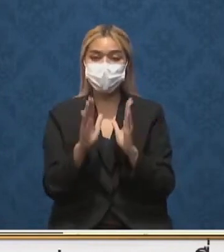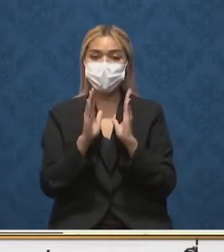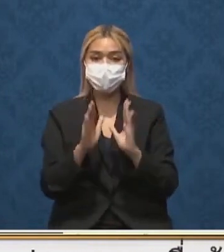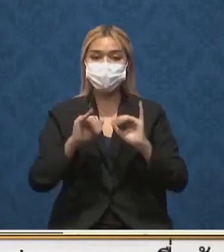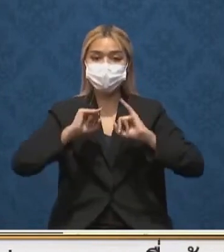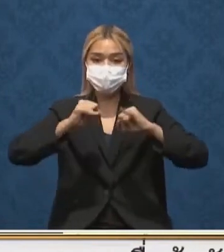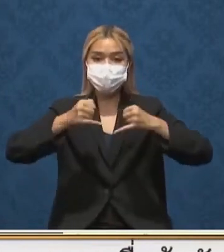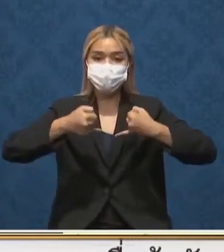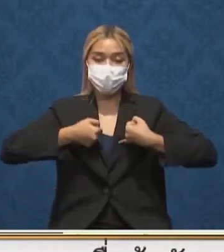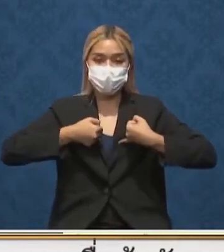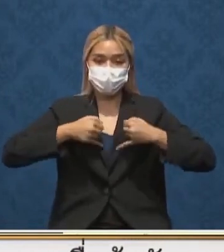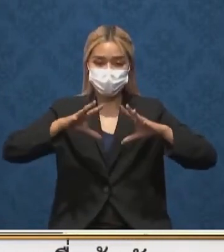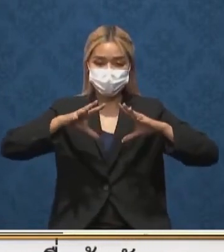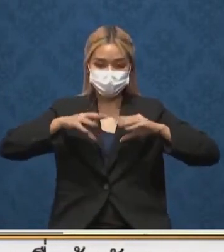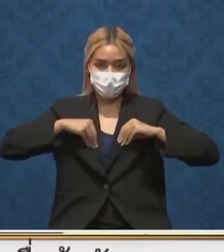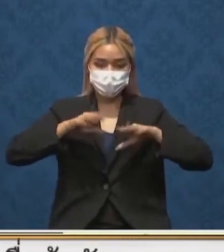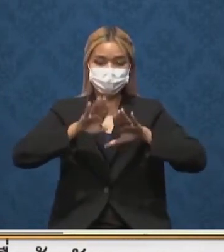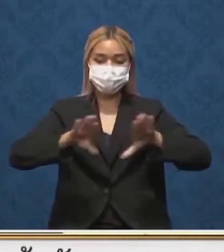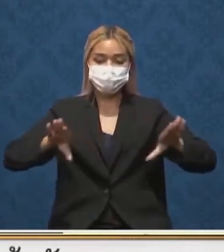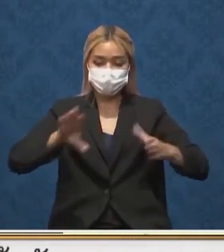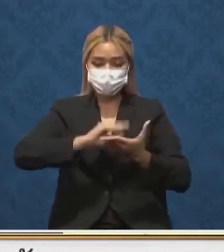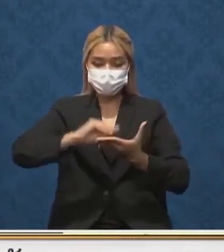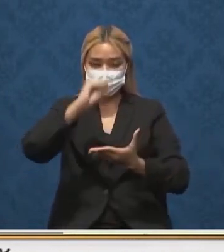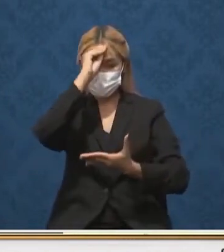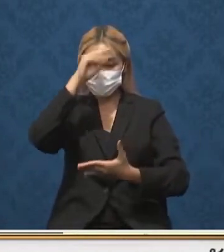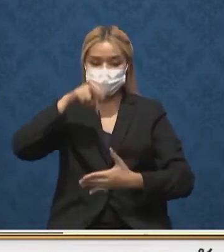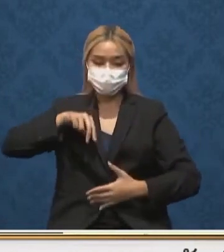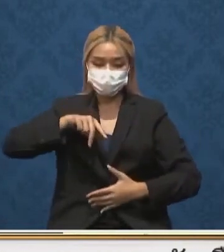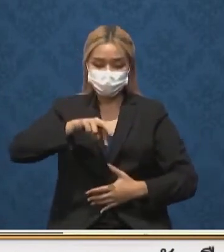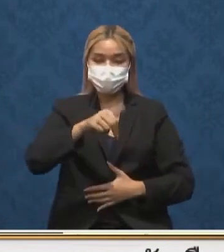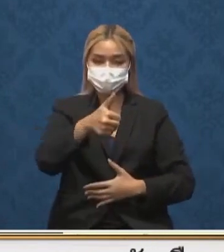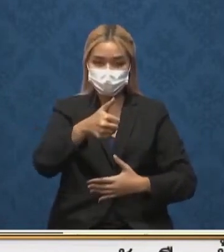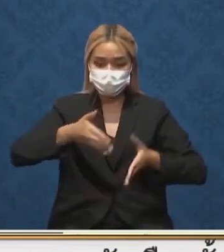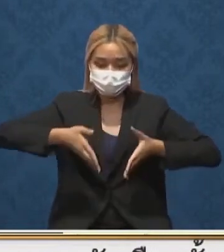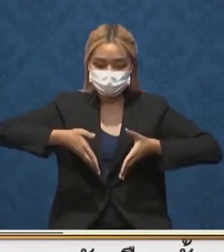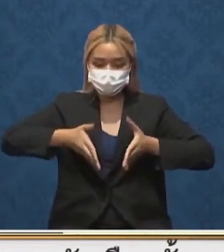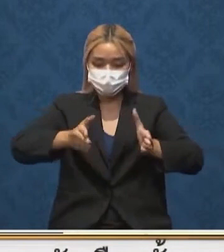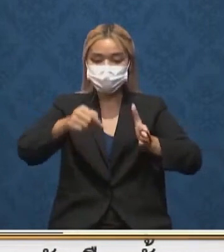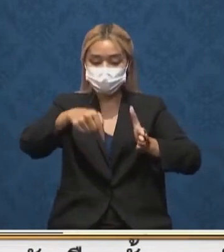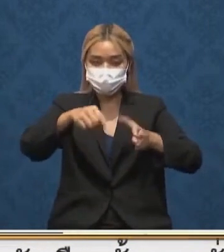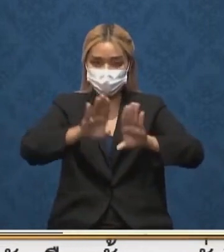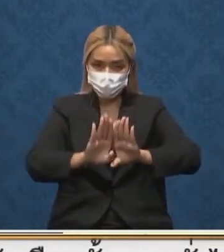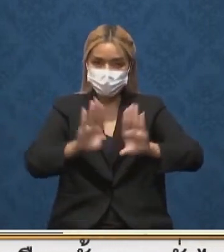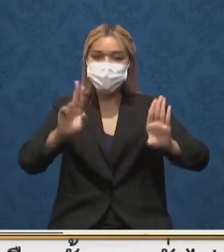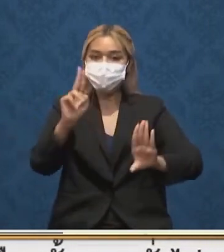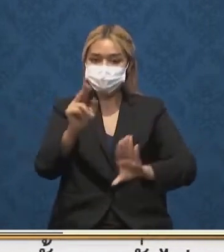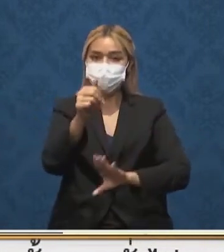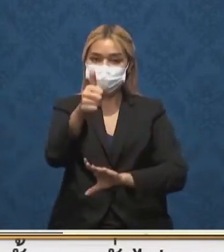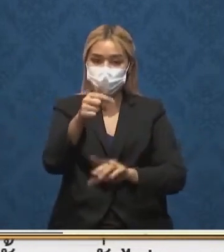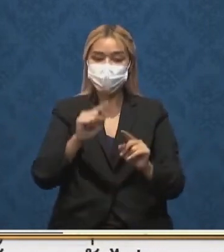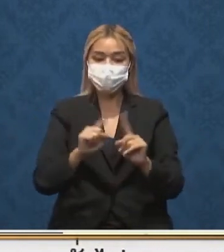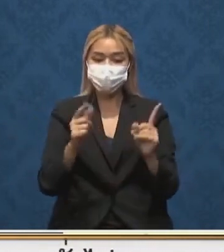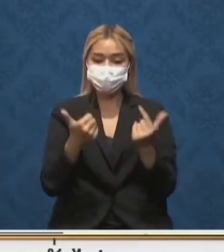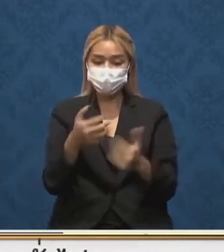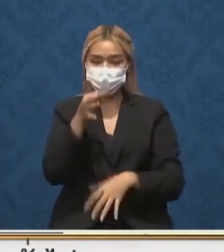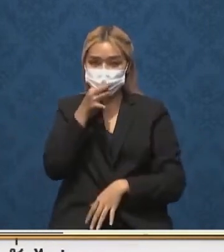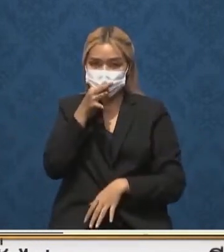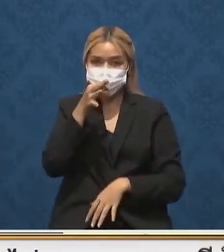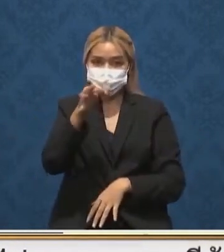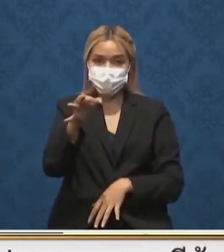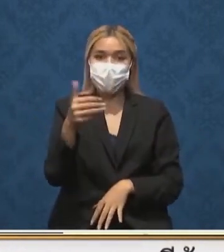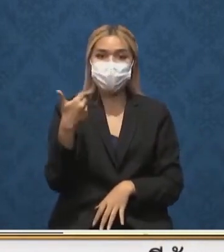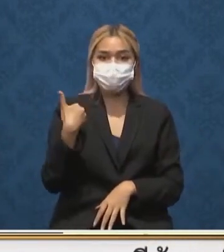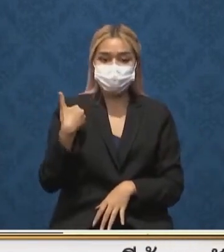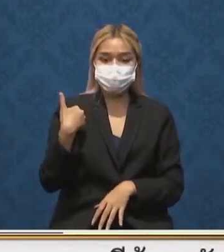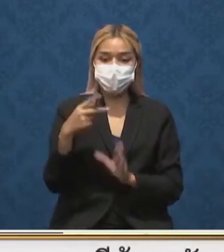ยินยอมที่จะให้เด็กใช้นะครับเส้นทางนี้ส่วนการดำเนินคดีในเรื่องของการฟ้องร้องหการที่จะพิสูจน์